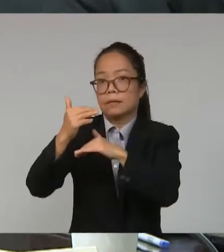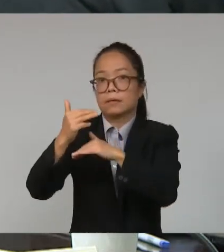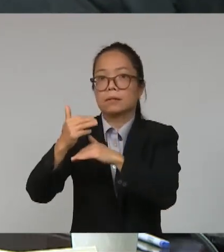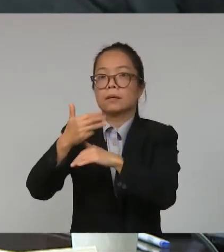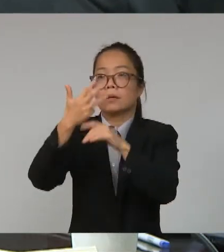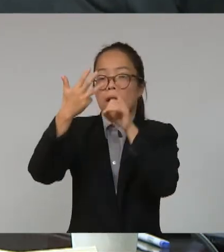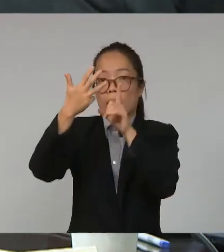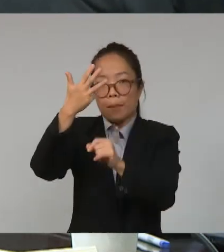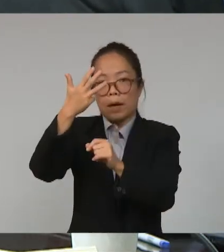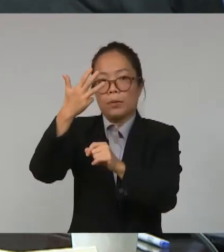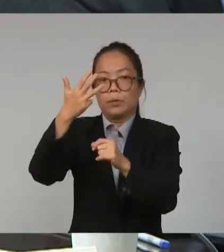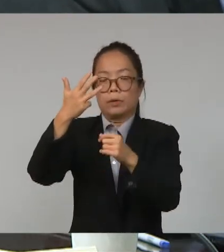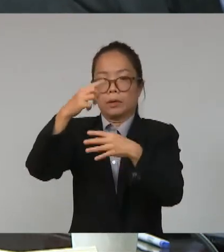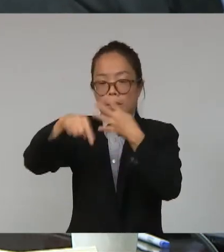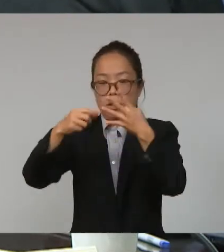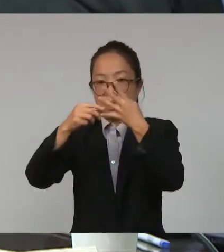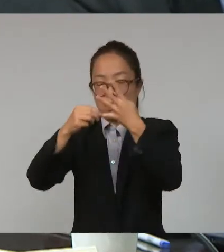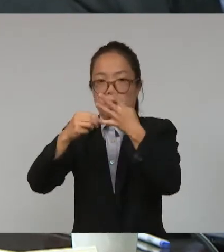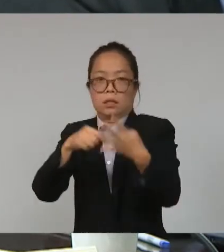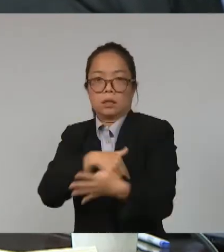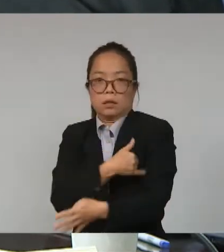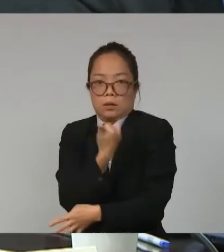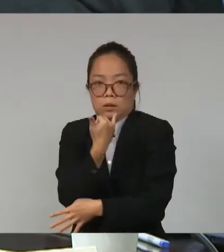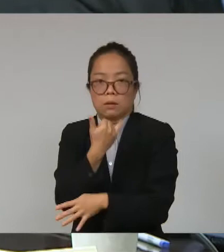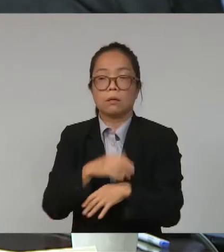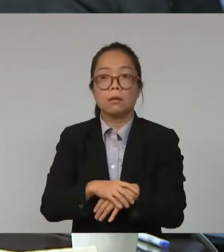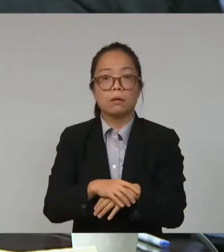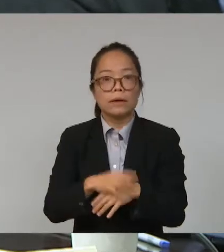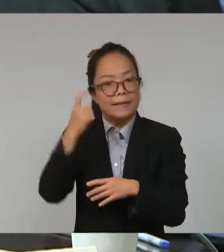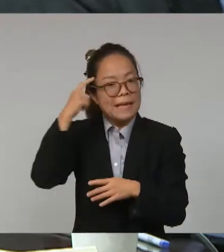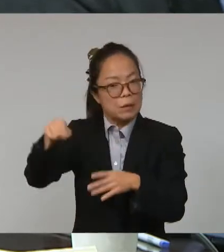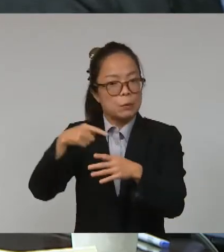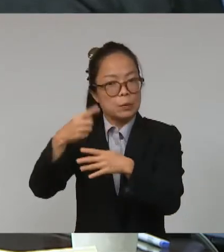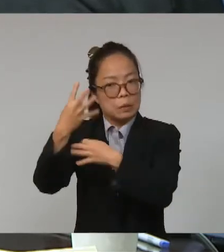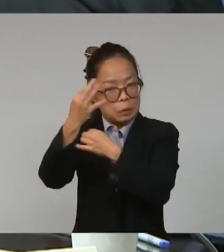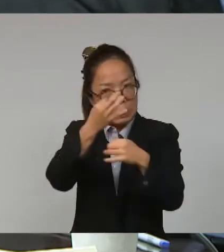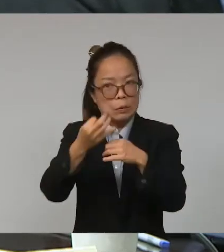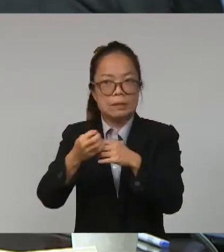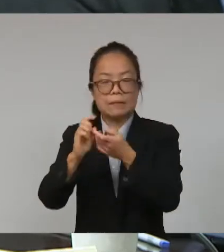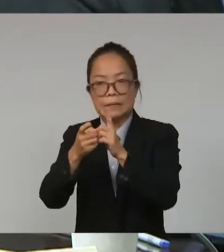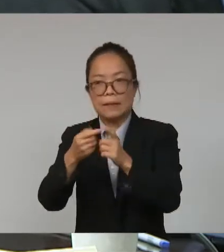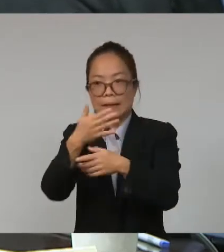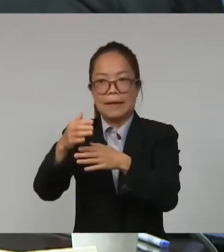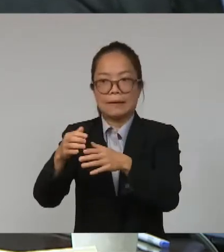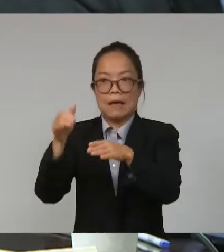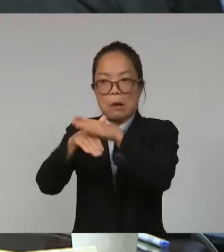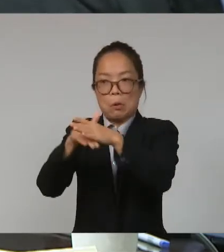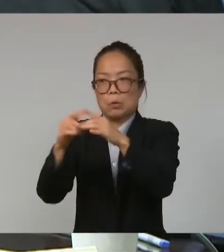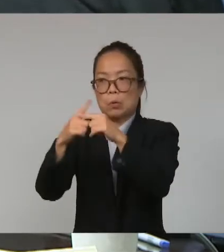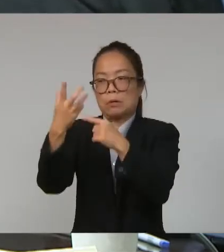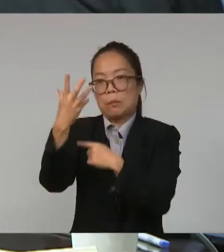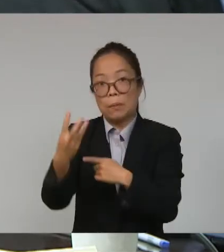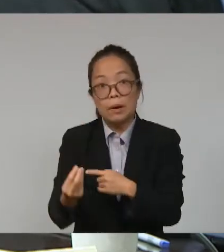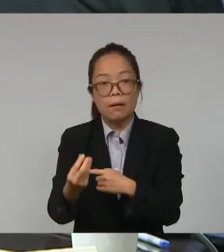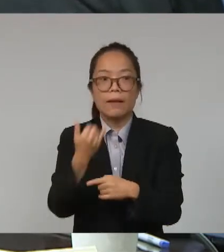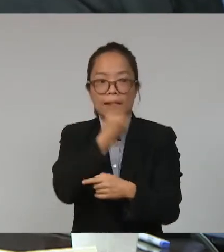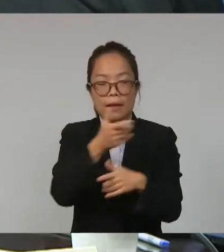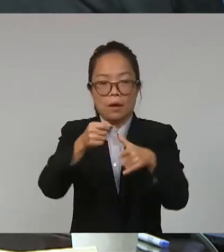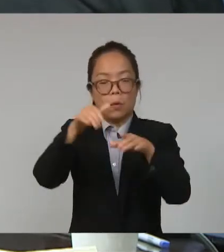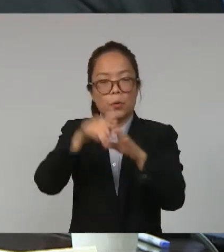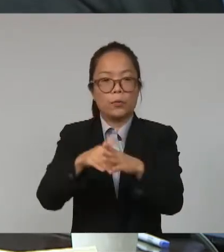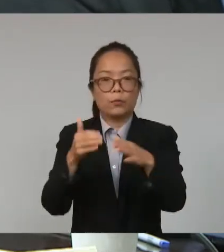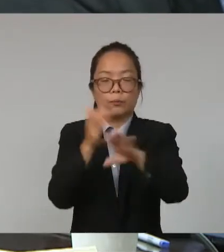8月的第四个星期六，企图以降低公投投票率的方式，让公投难以通